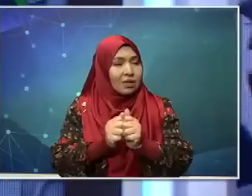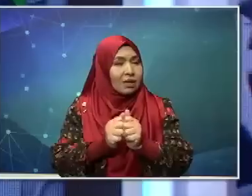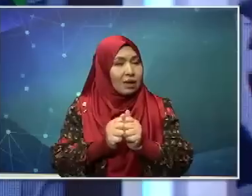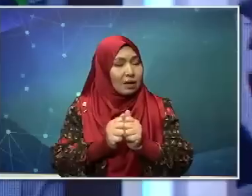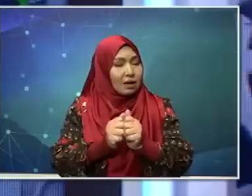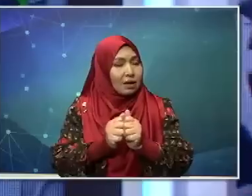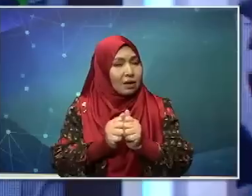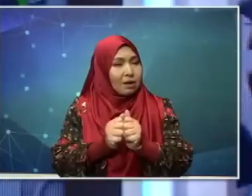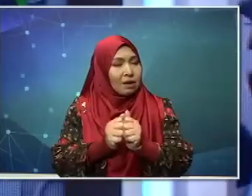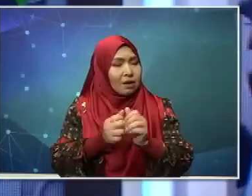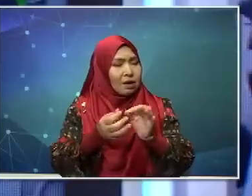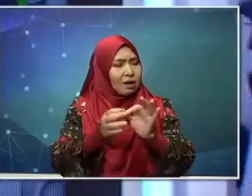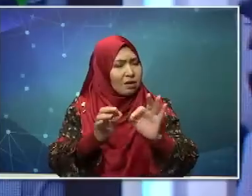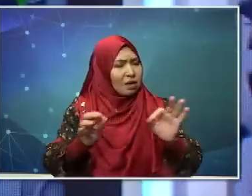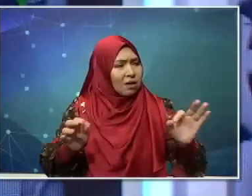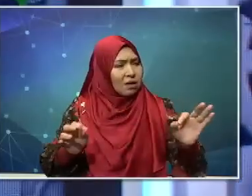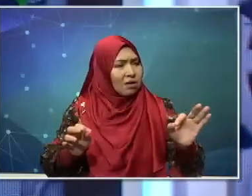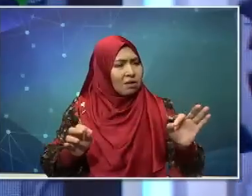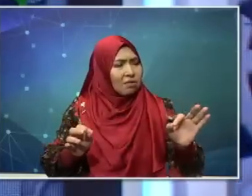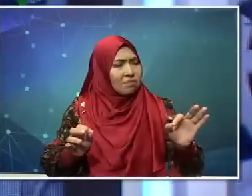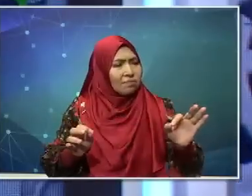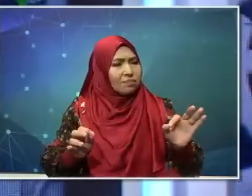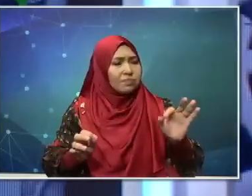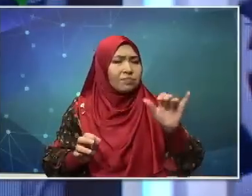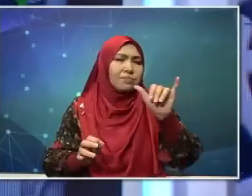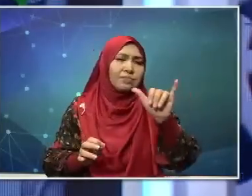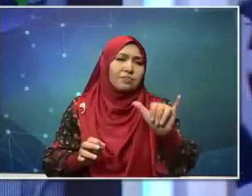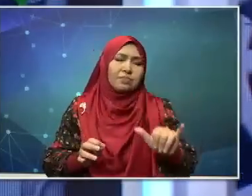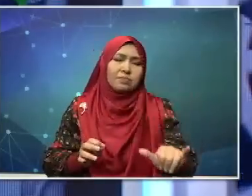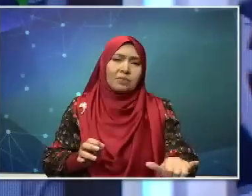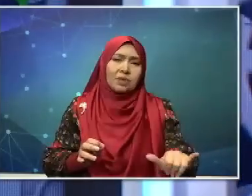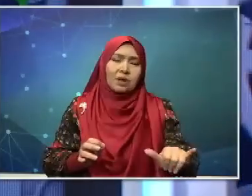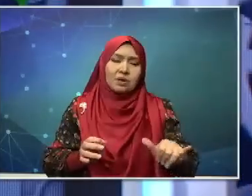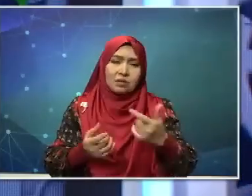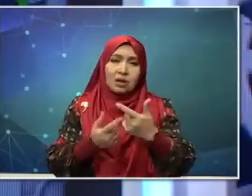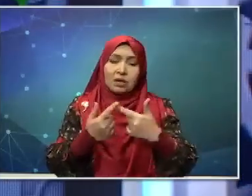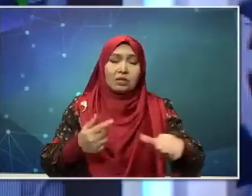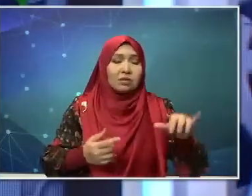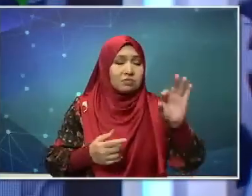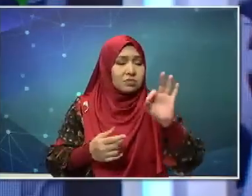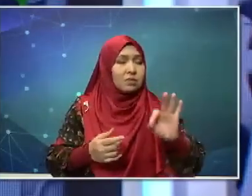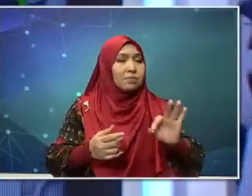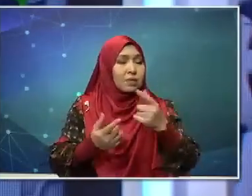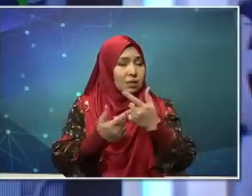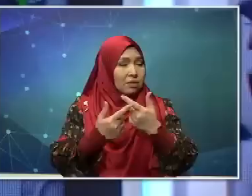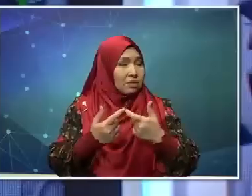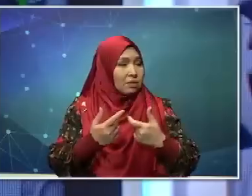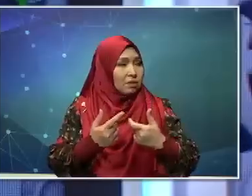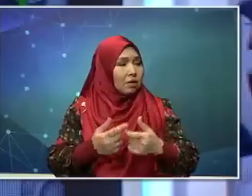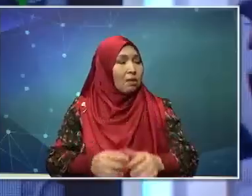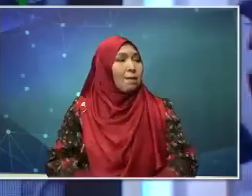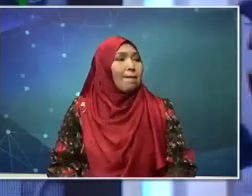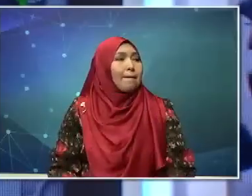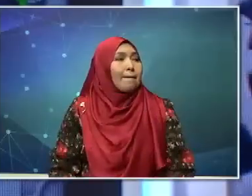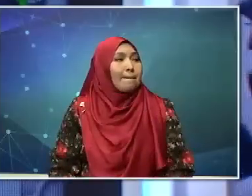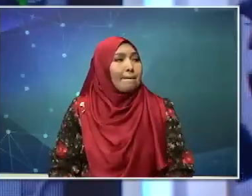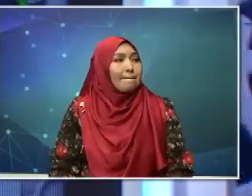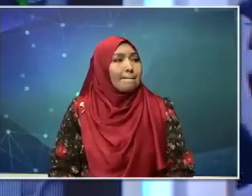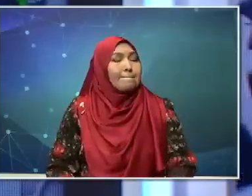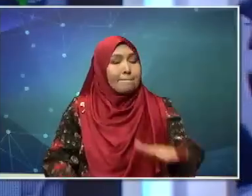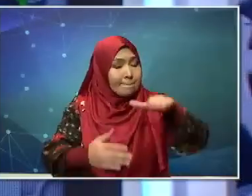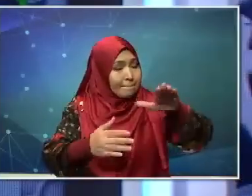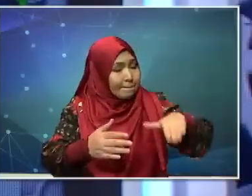sinyal ayam-ayam asapnya kau lagi gulai kan lagi mempesona Sinaga Insya Allah valcke